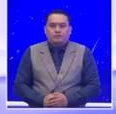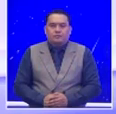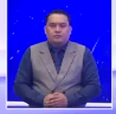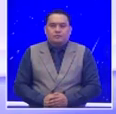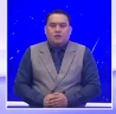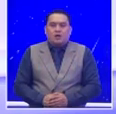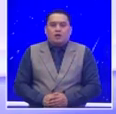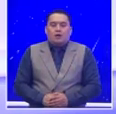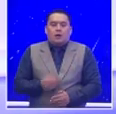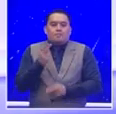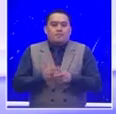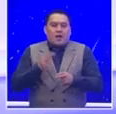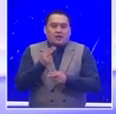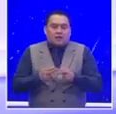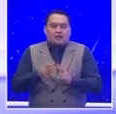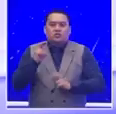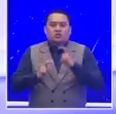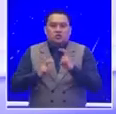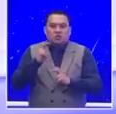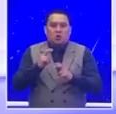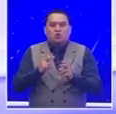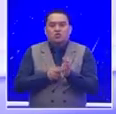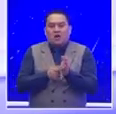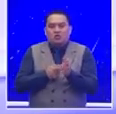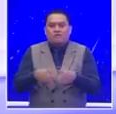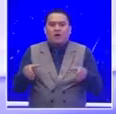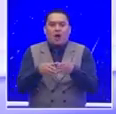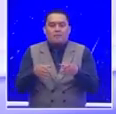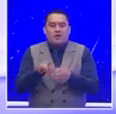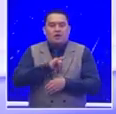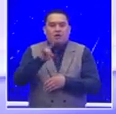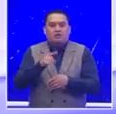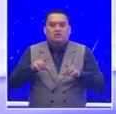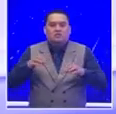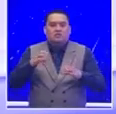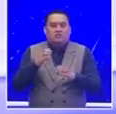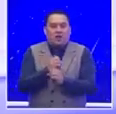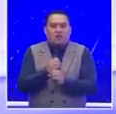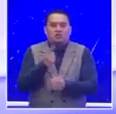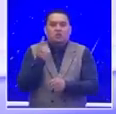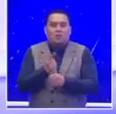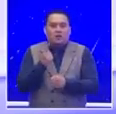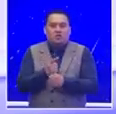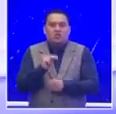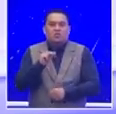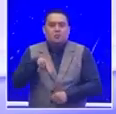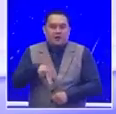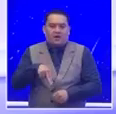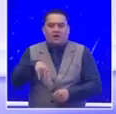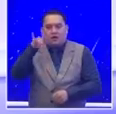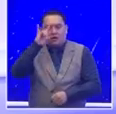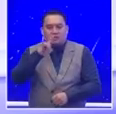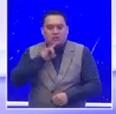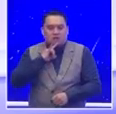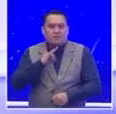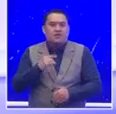Крупным металлургическим, а также железнодорожным и авиационным компаниям запретили сокращать штат своих сотрудников в период чрезвычайного положения.